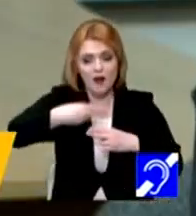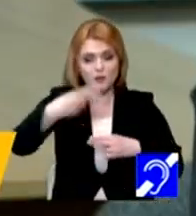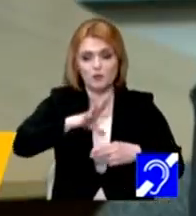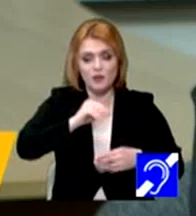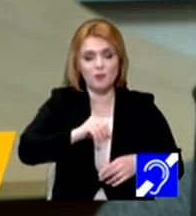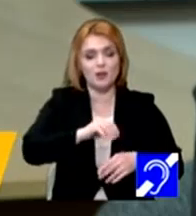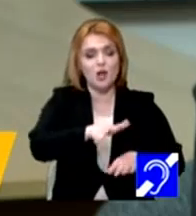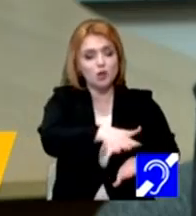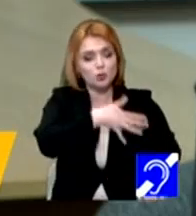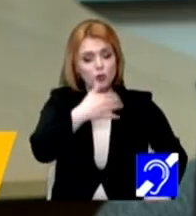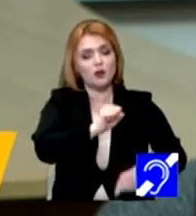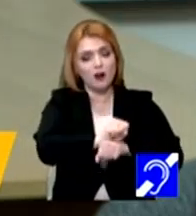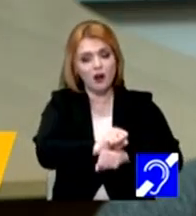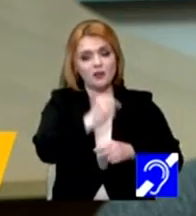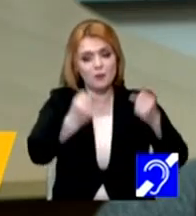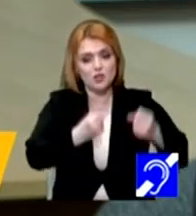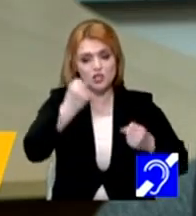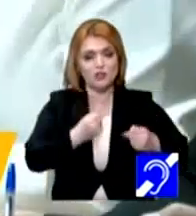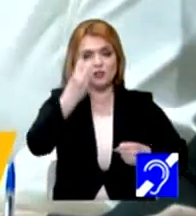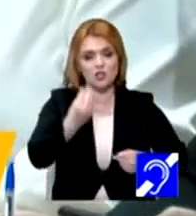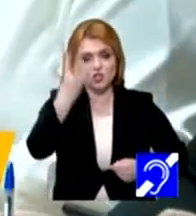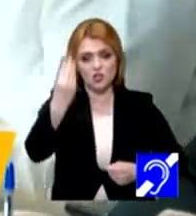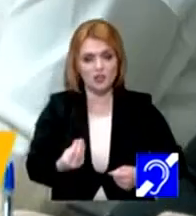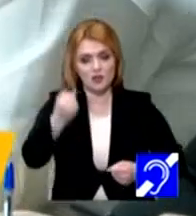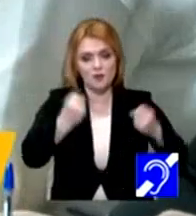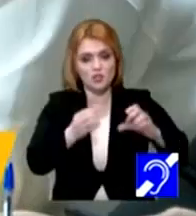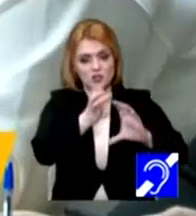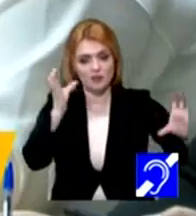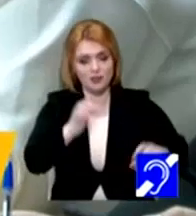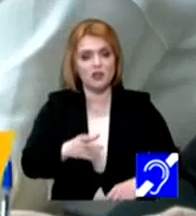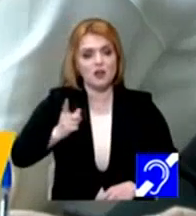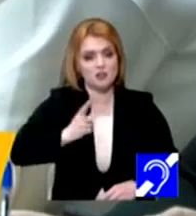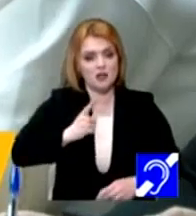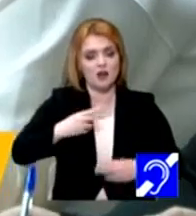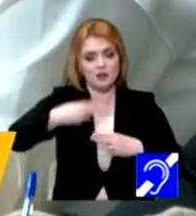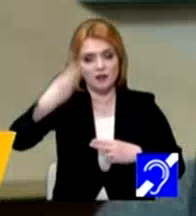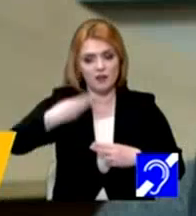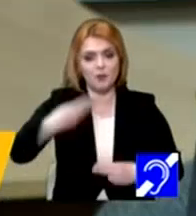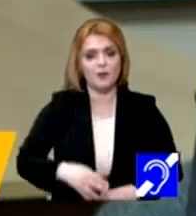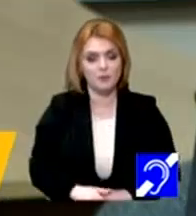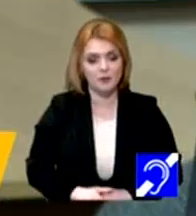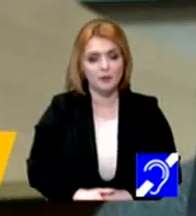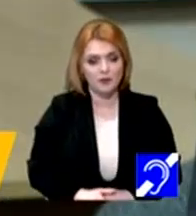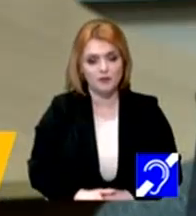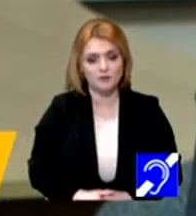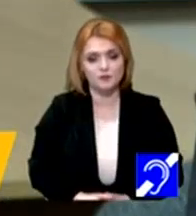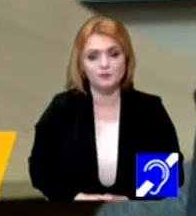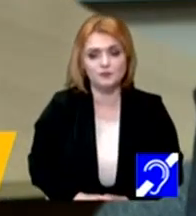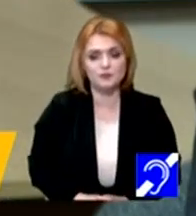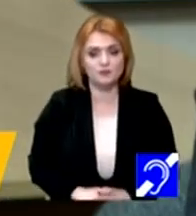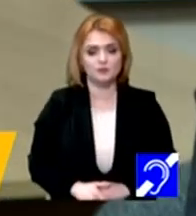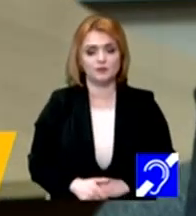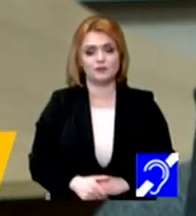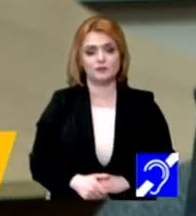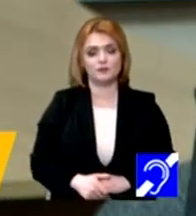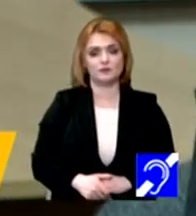fie rezolvată întrebare, toate podurile sunt distruse, dați într-adevăr să ne axăm, măcar pe întrebările astea. Autorizați și ieșire din